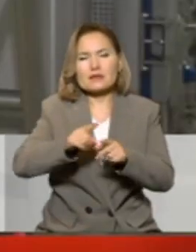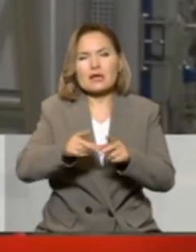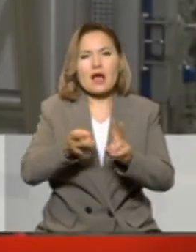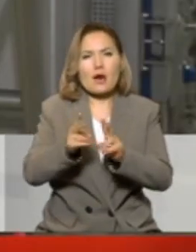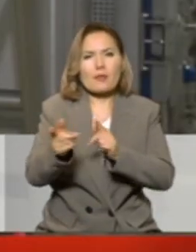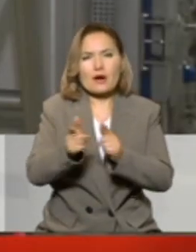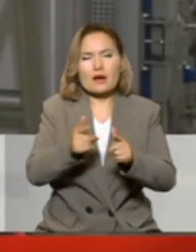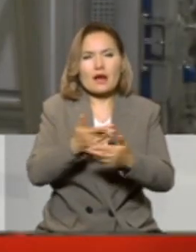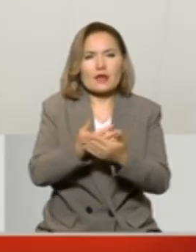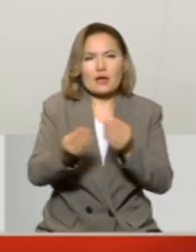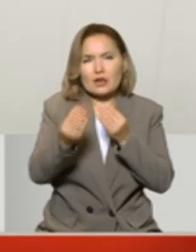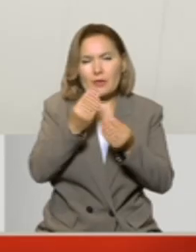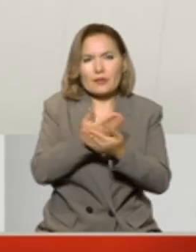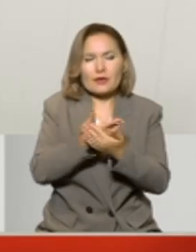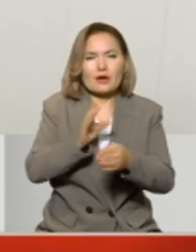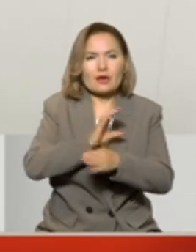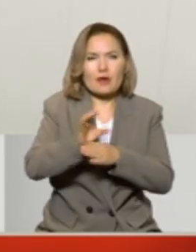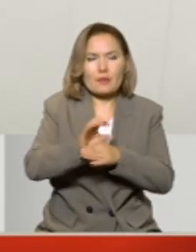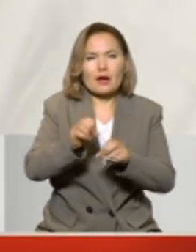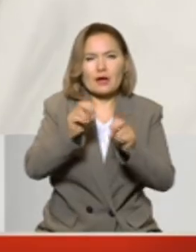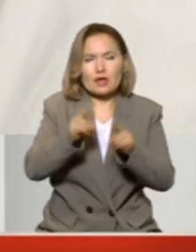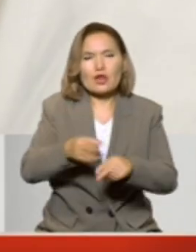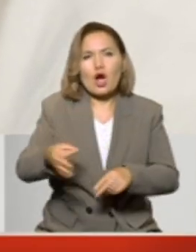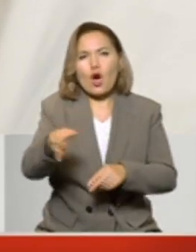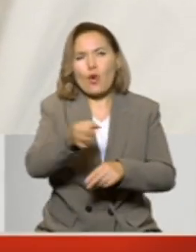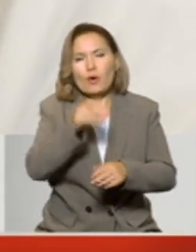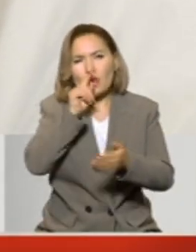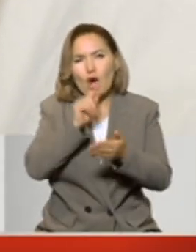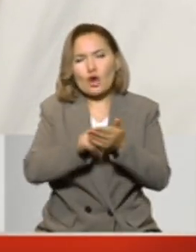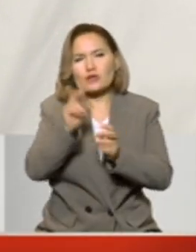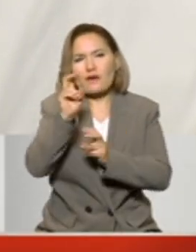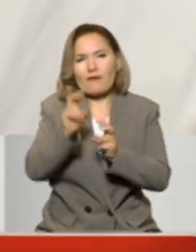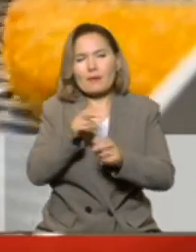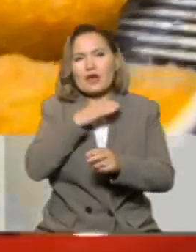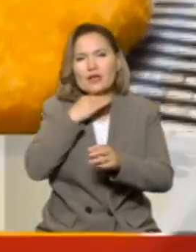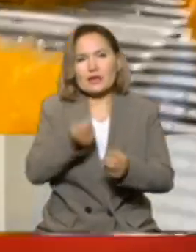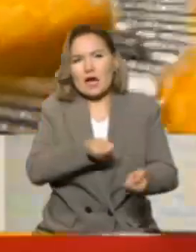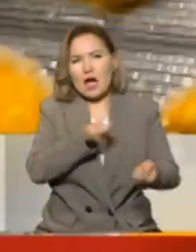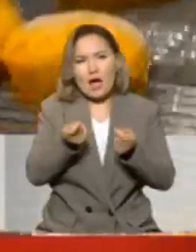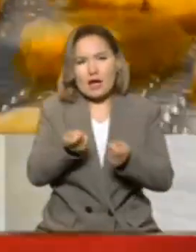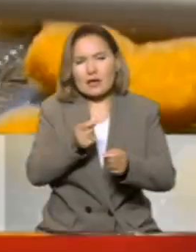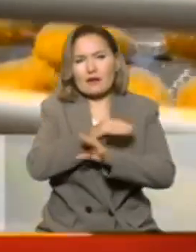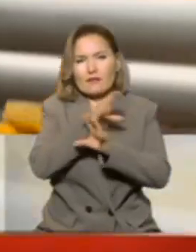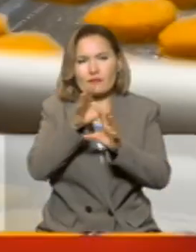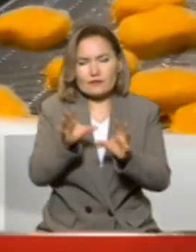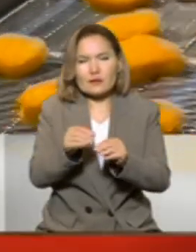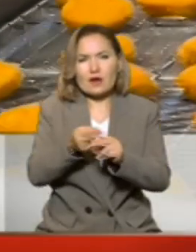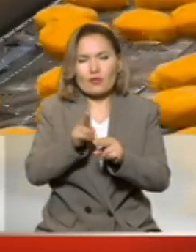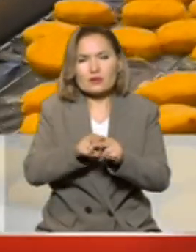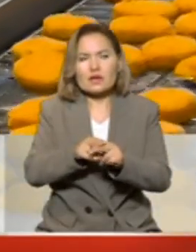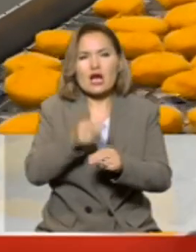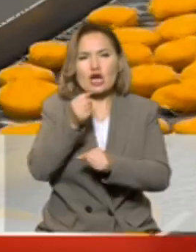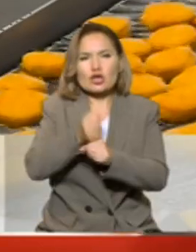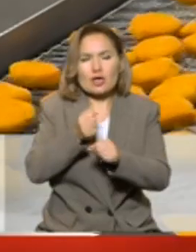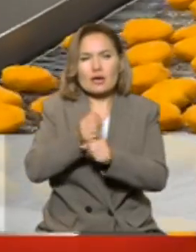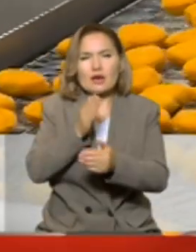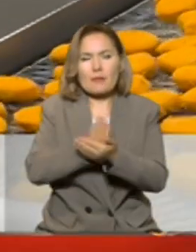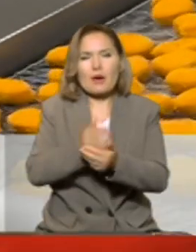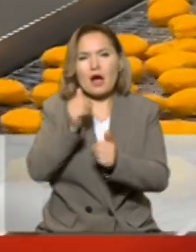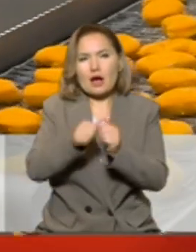түрлі тағамдар шығарылады. Шикізат облыстағы құс фабрикаларынан жеткізіледі. Қазір бұл цехта